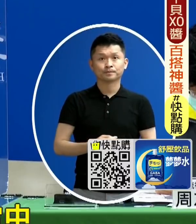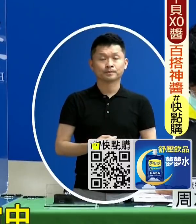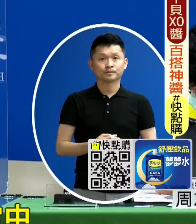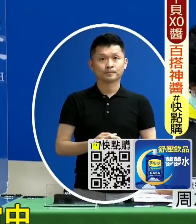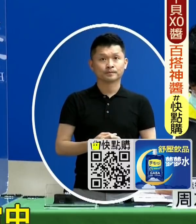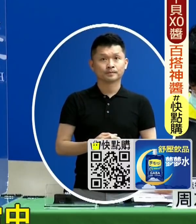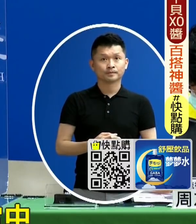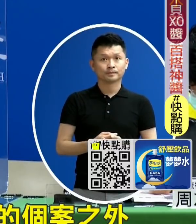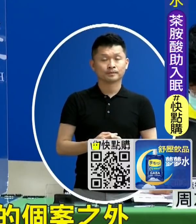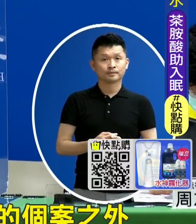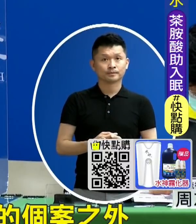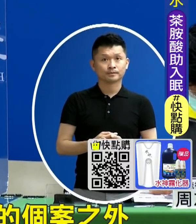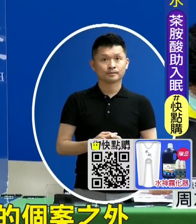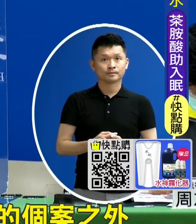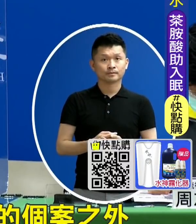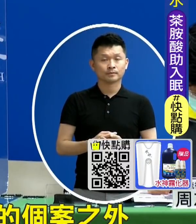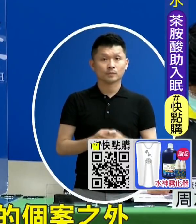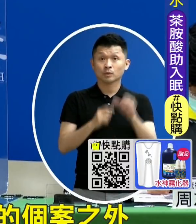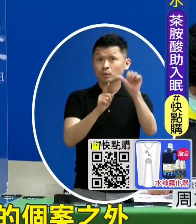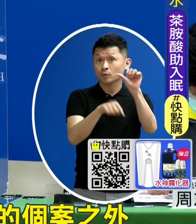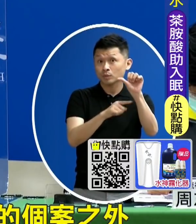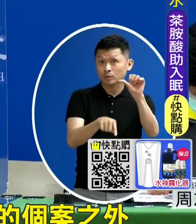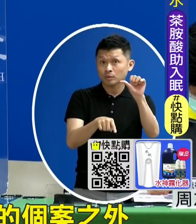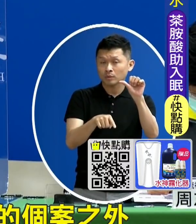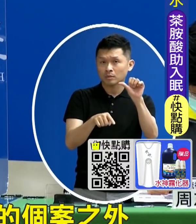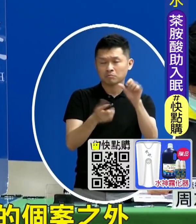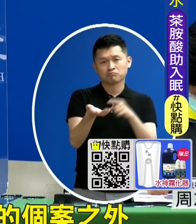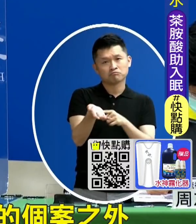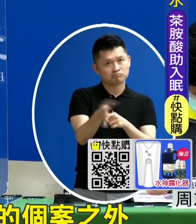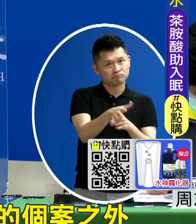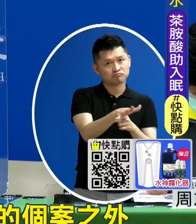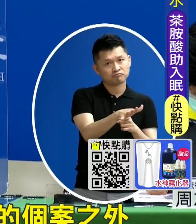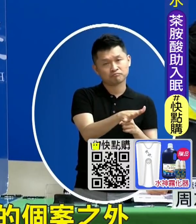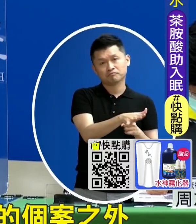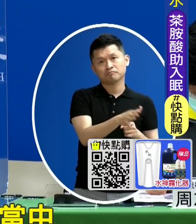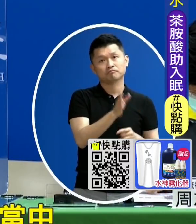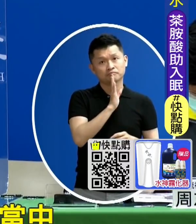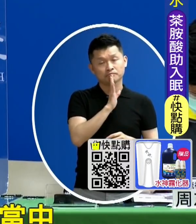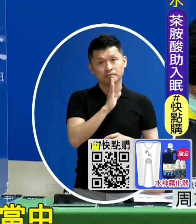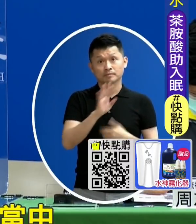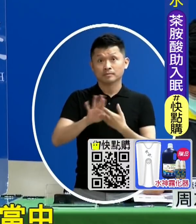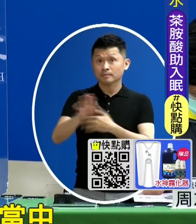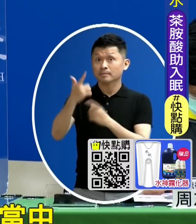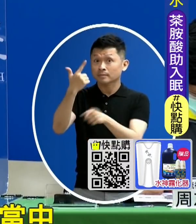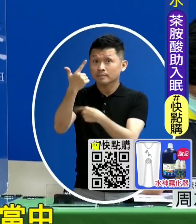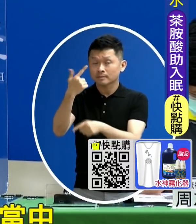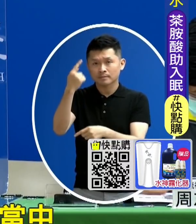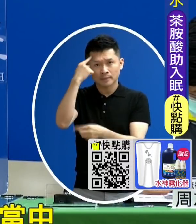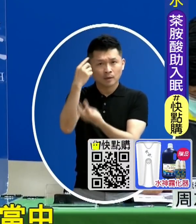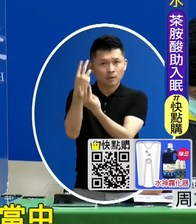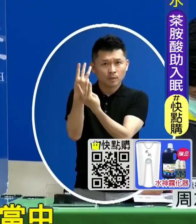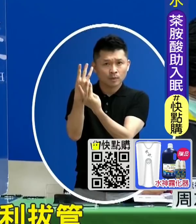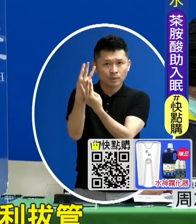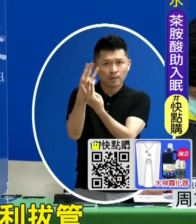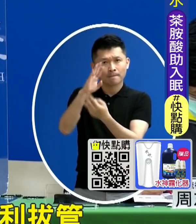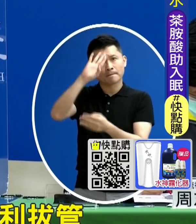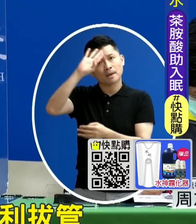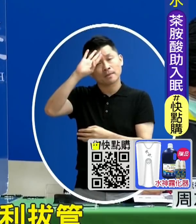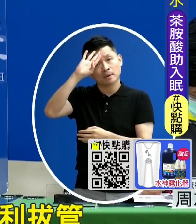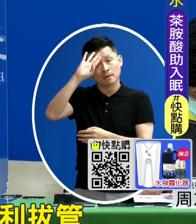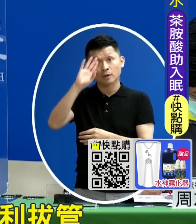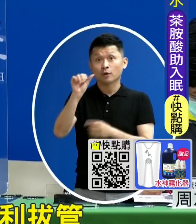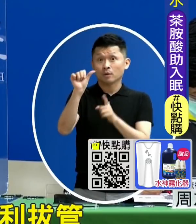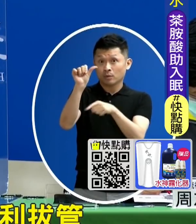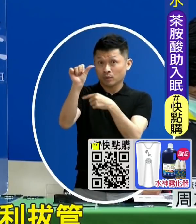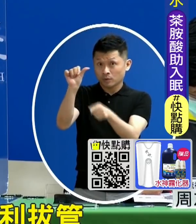中，除了说有5位是不幸死亡的个案之外，另外6位的这个脑炎个案当中呢，有5位